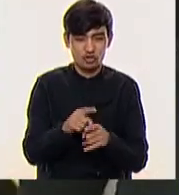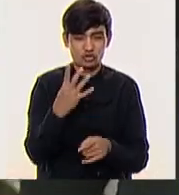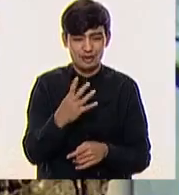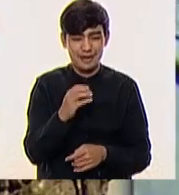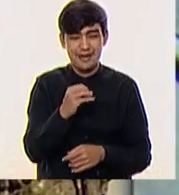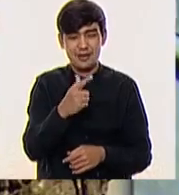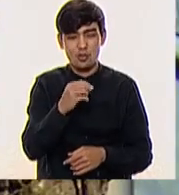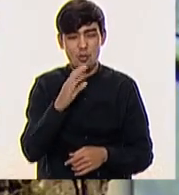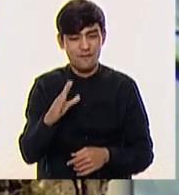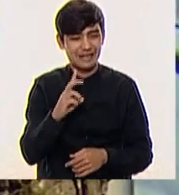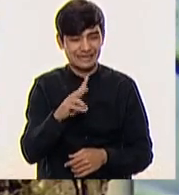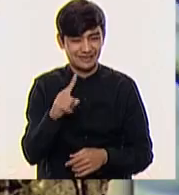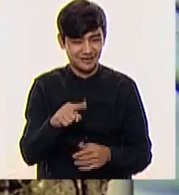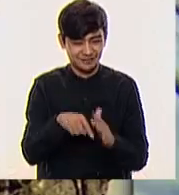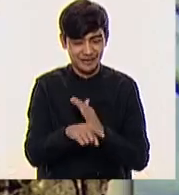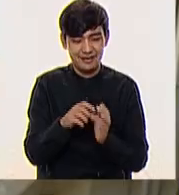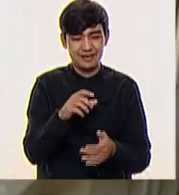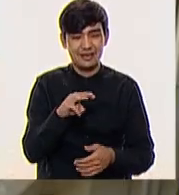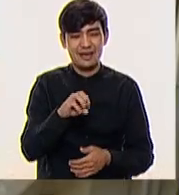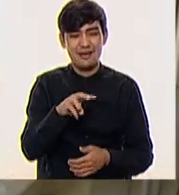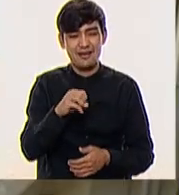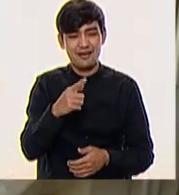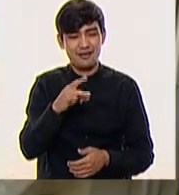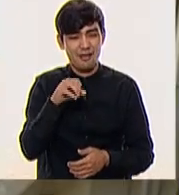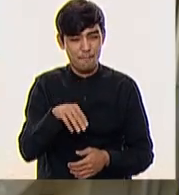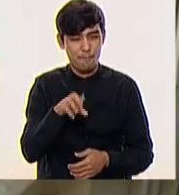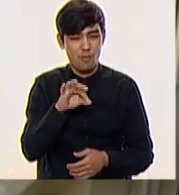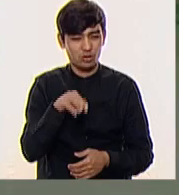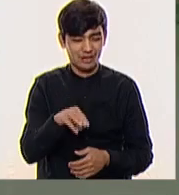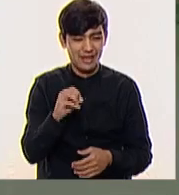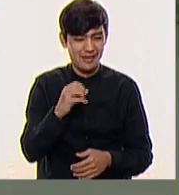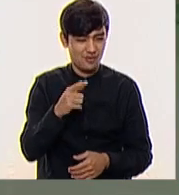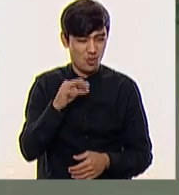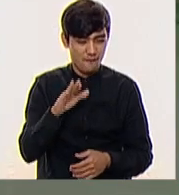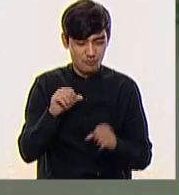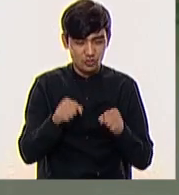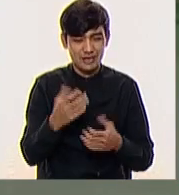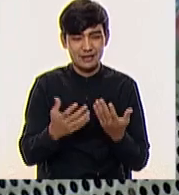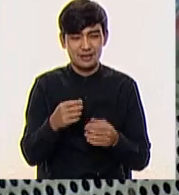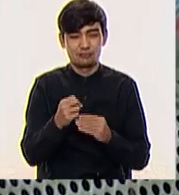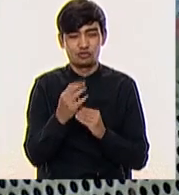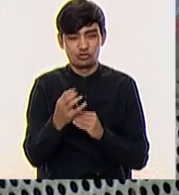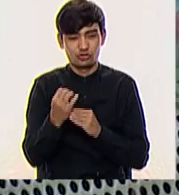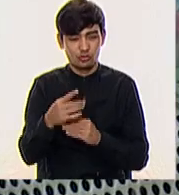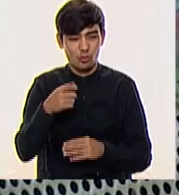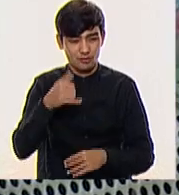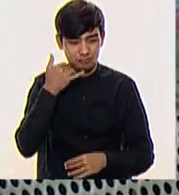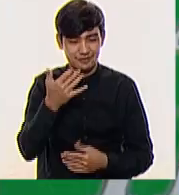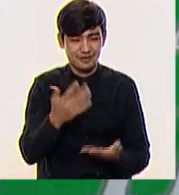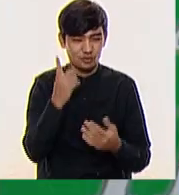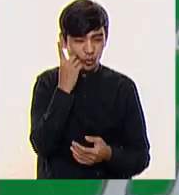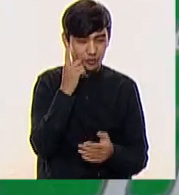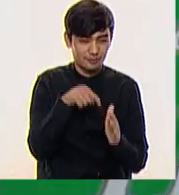портал EGOV.KZ, с помощью телеграм-бота EGOV.KZ-бот, позвонив в контакт-центр 1414, либо воспользовавшись